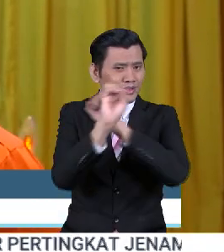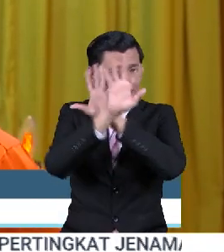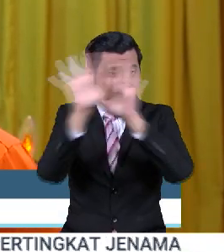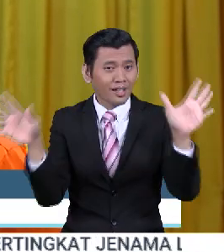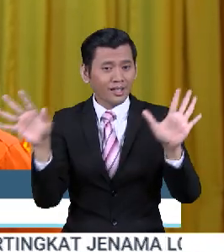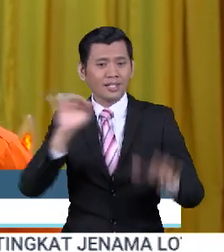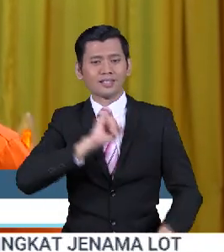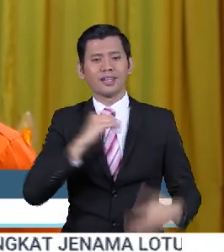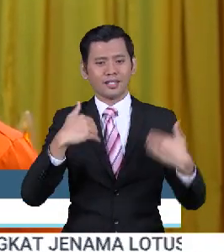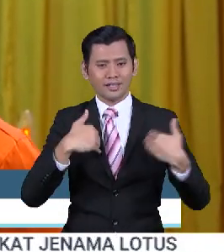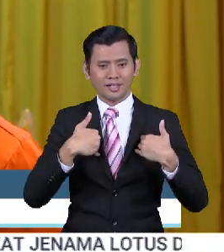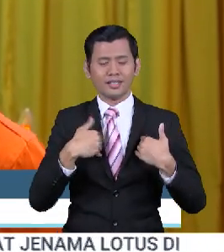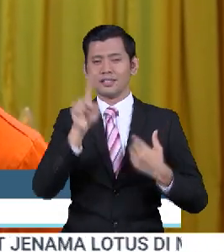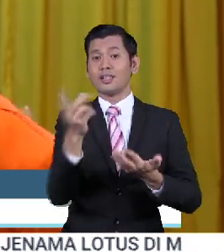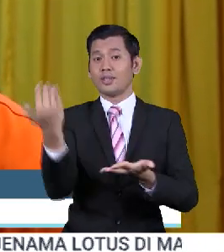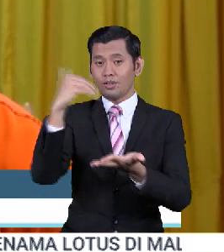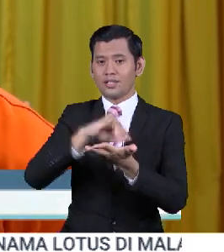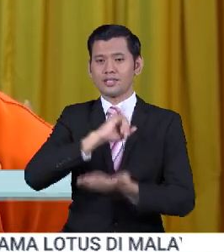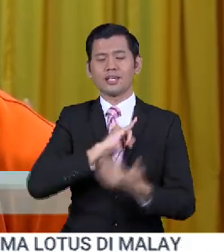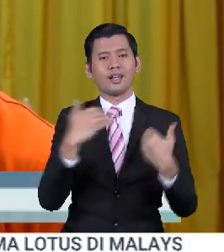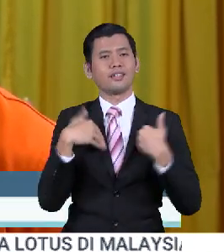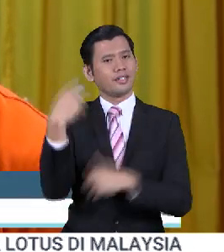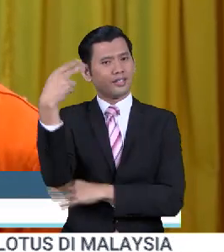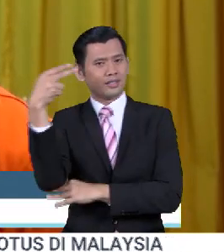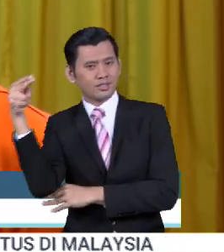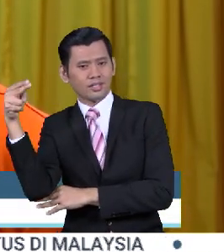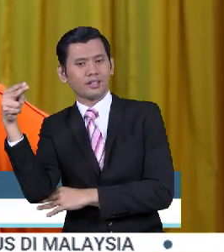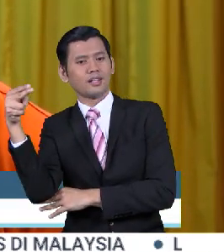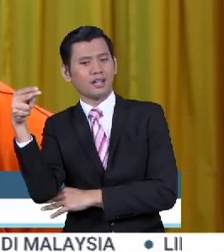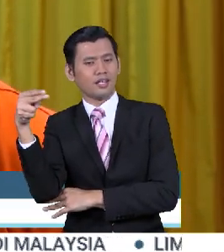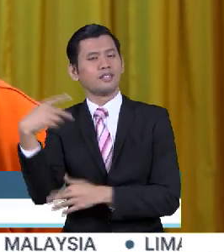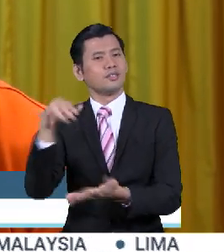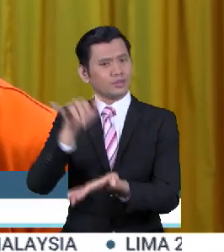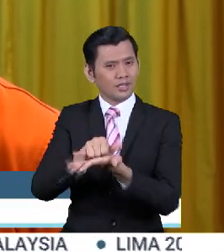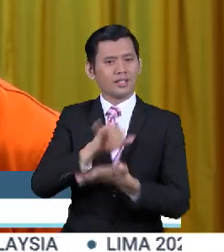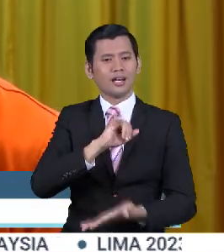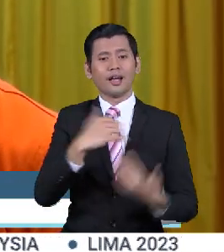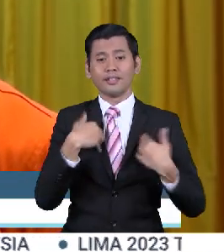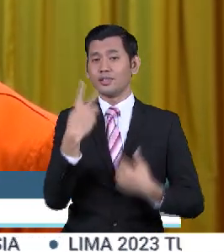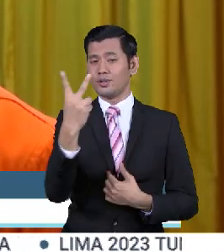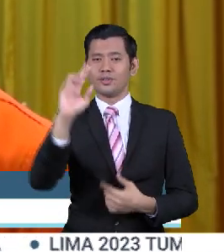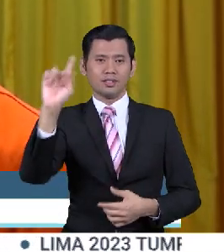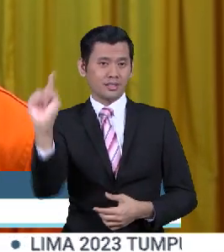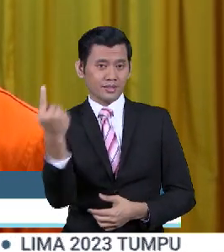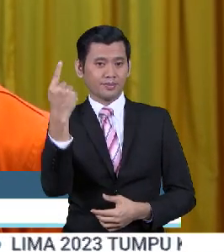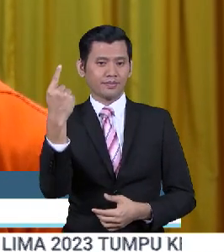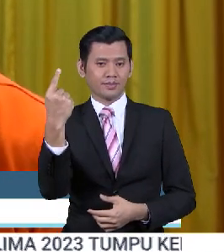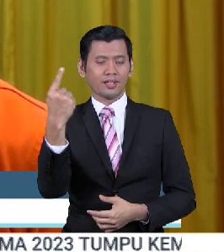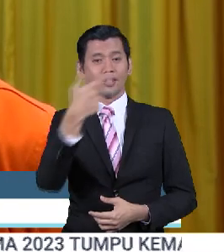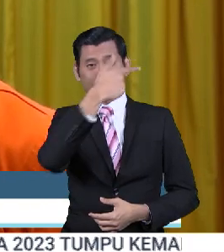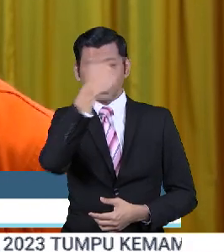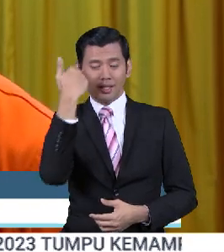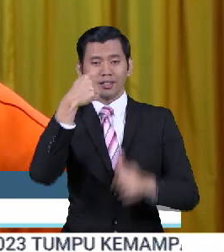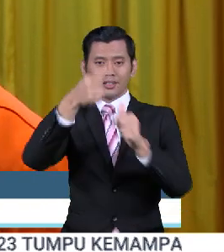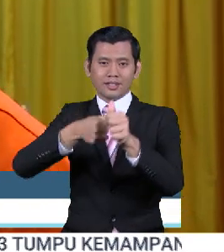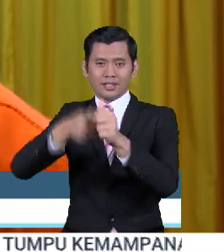juga. Dan juga lagi satu ke saya ada colour hijau. Hijau macam turquoise macam tu. Jadi dua tu je. Dua saja. Disebabkan